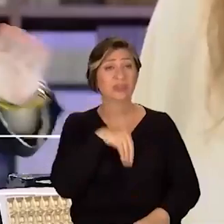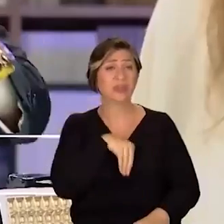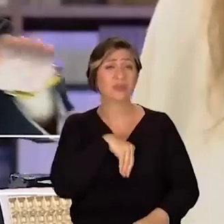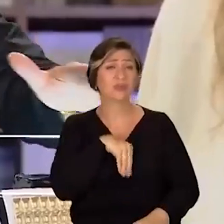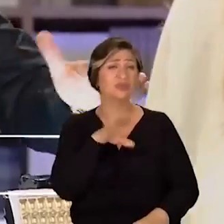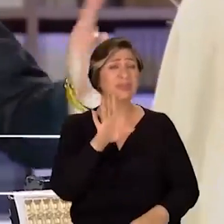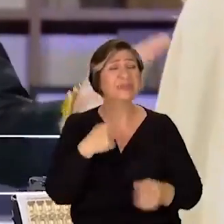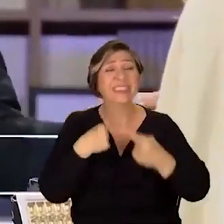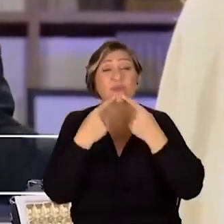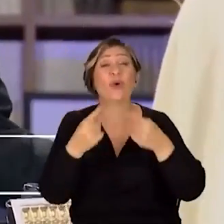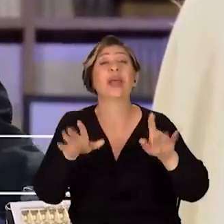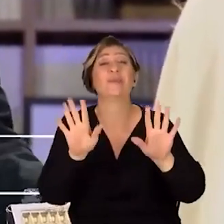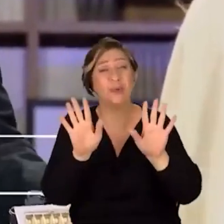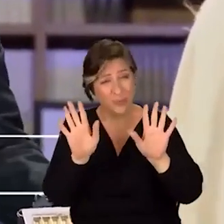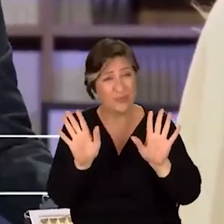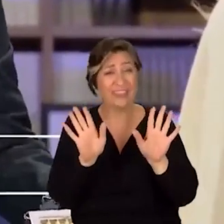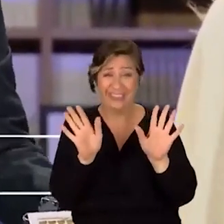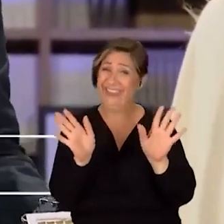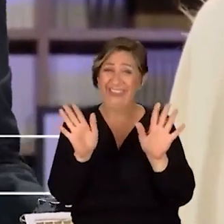şimdi... bir şey söyleyemiyoruz tabii çünkü...